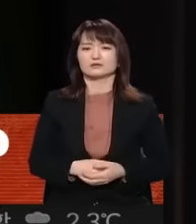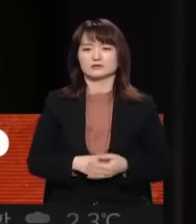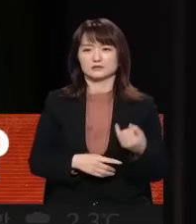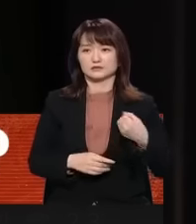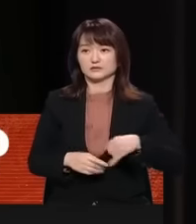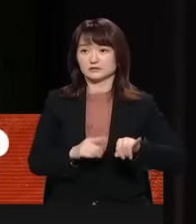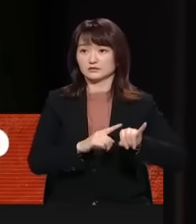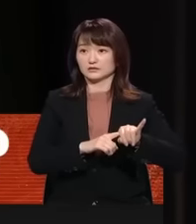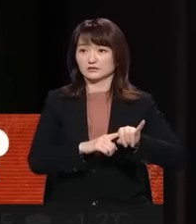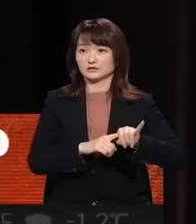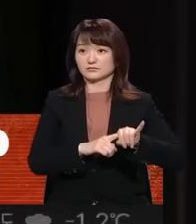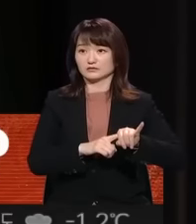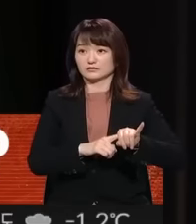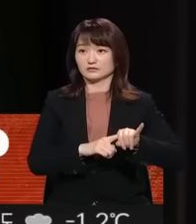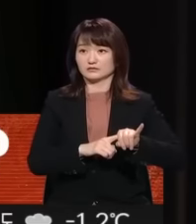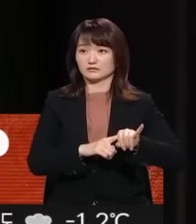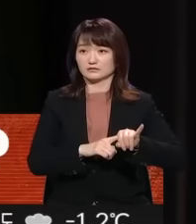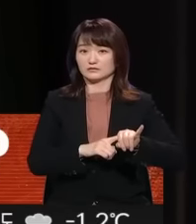사람에게는